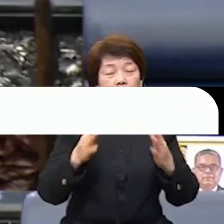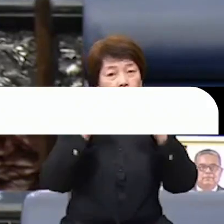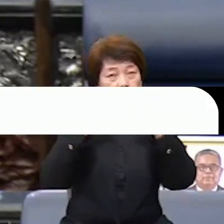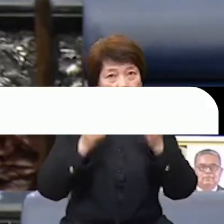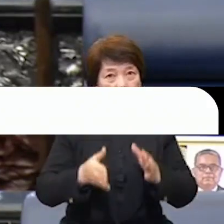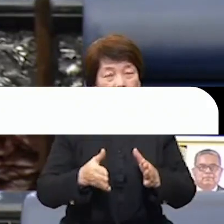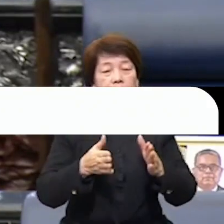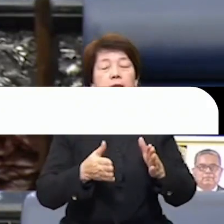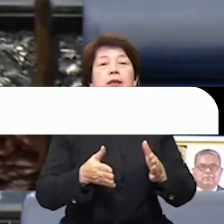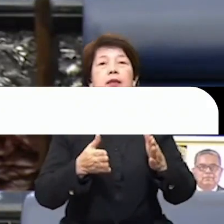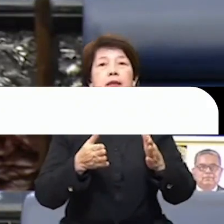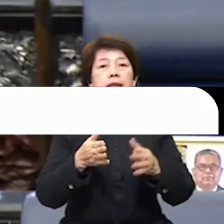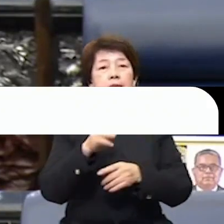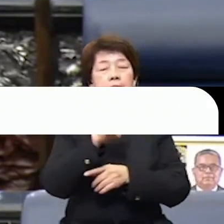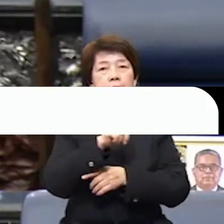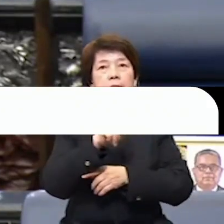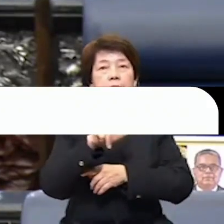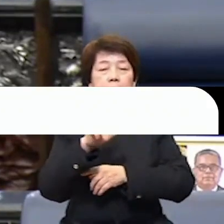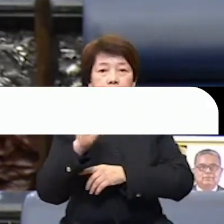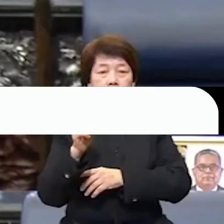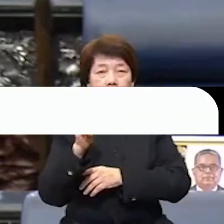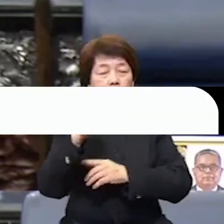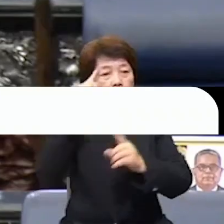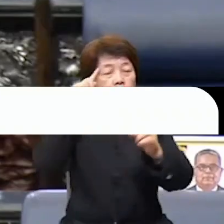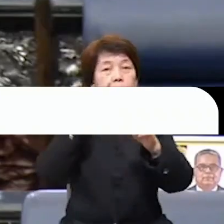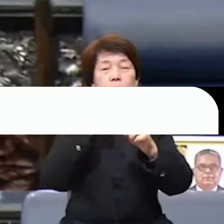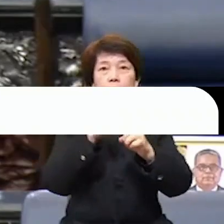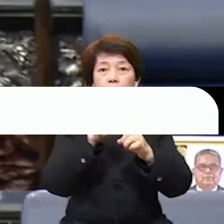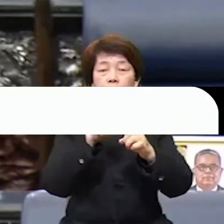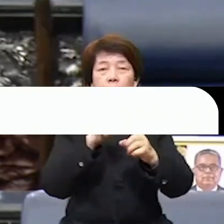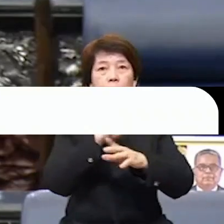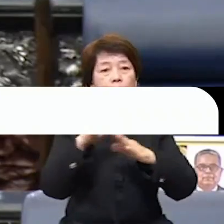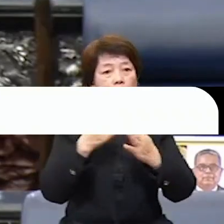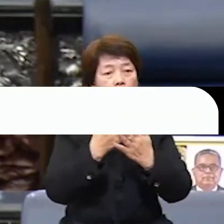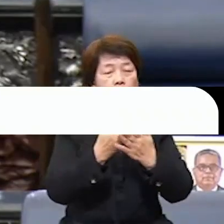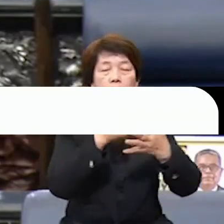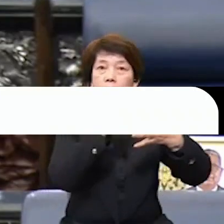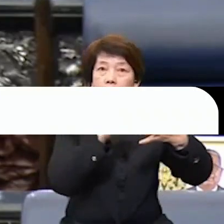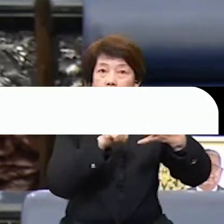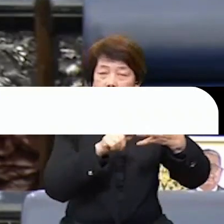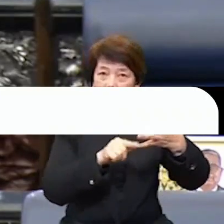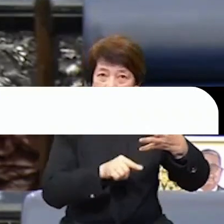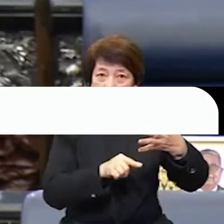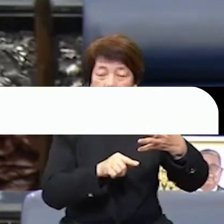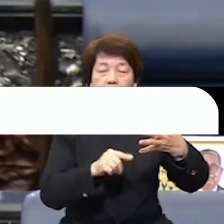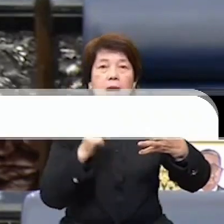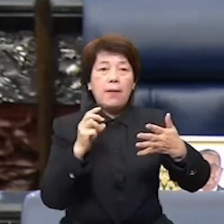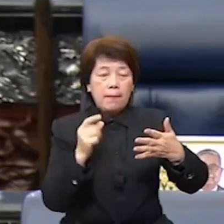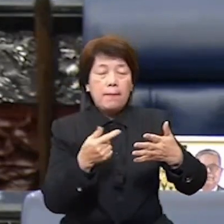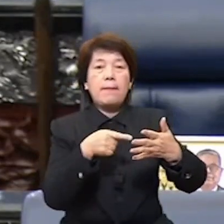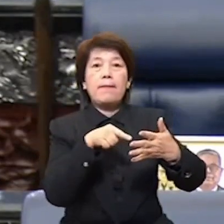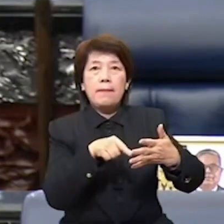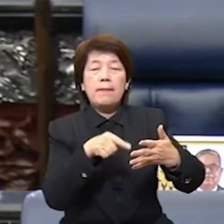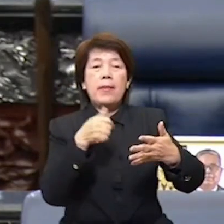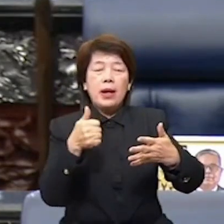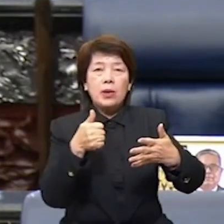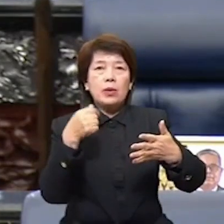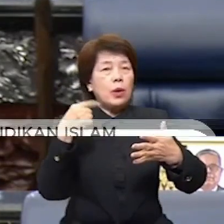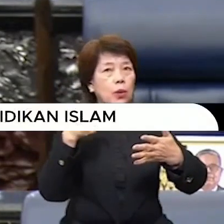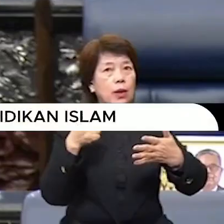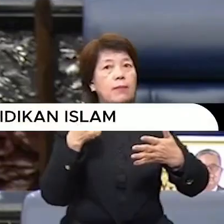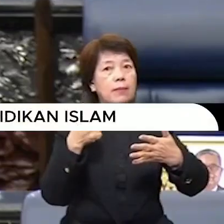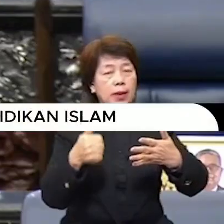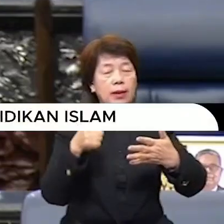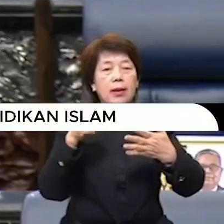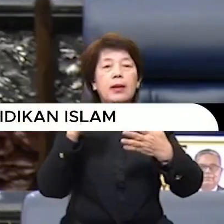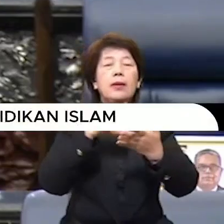dan kualiti pengajaran dan pembelajaran ataupun PDP setakat tahun 2024 setakat tahun 2024 bilangan